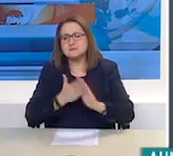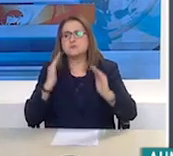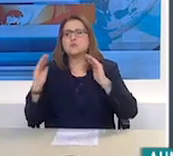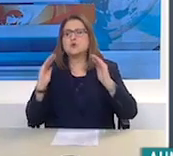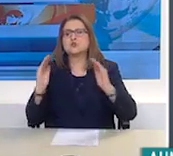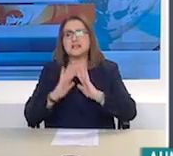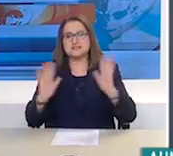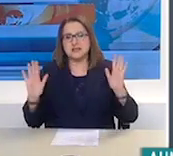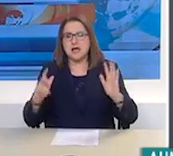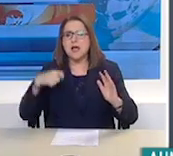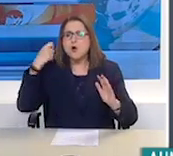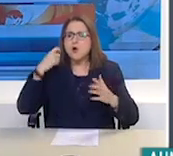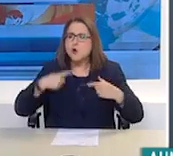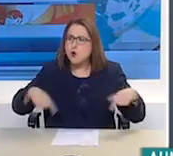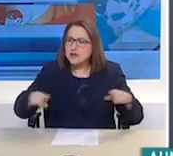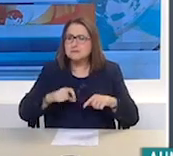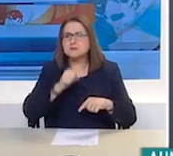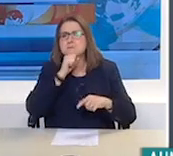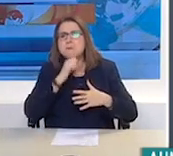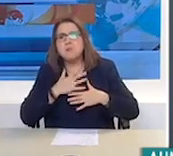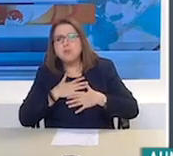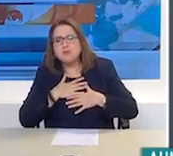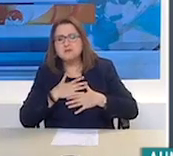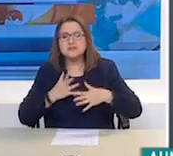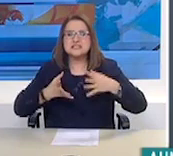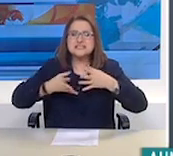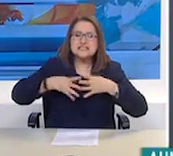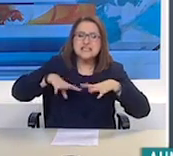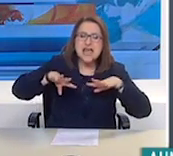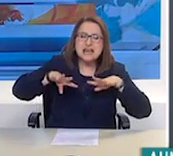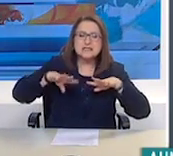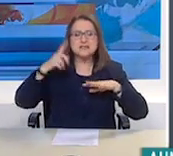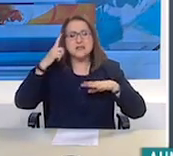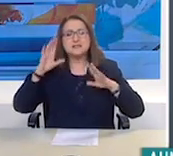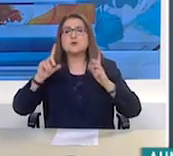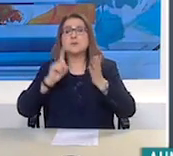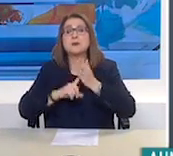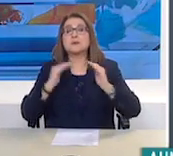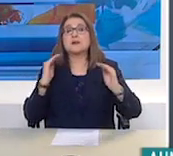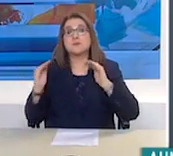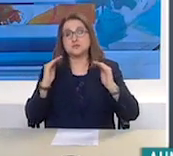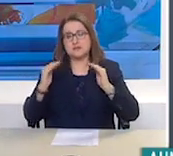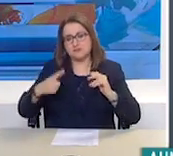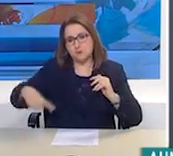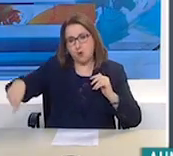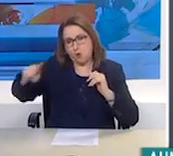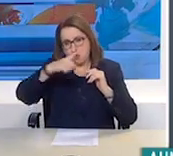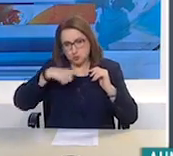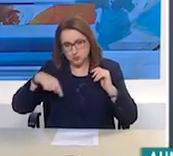είναι οι γονείς μας, οι παππούδες μας, συγγενείς μας ή οποιοδήποτε άλλος, τηρώντας τα μέτρα της κοινωνικής